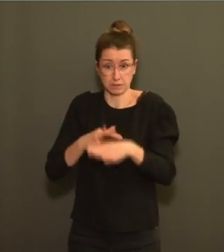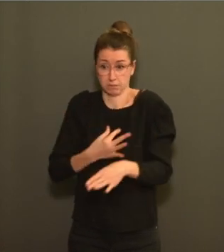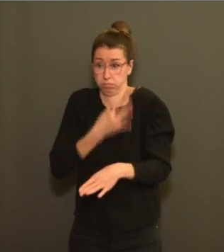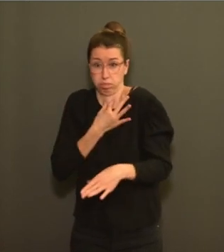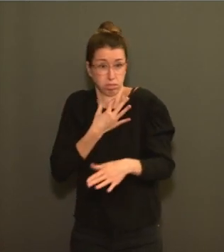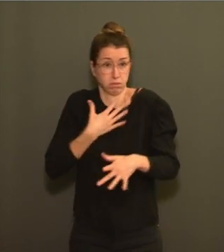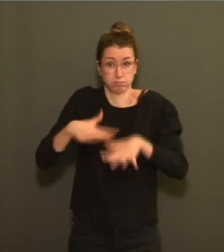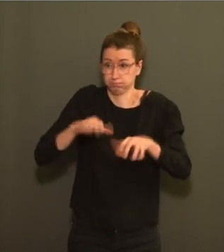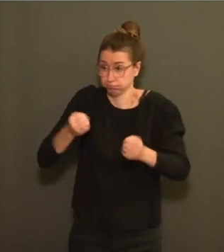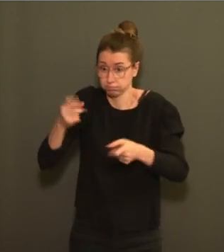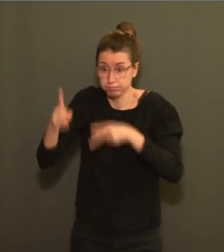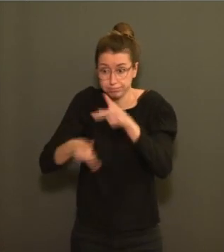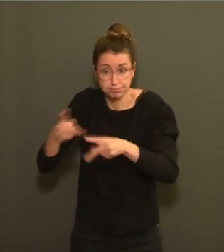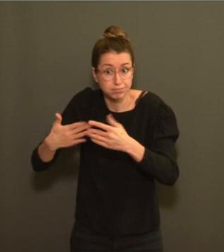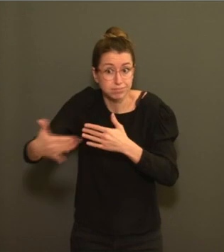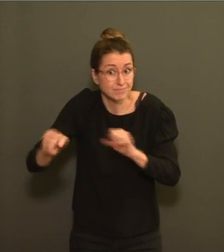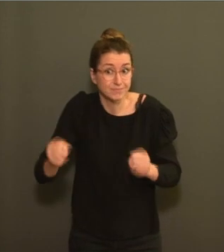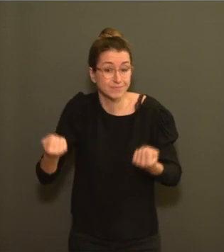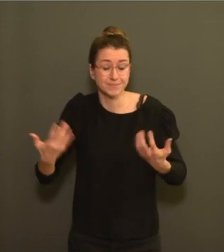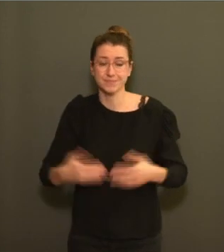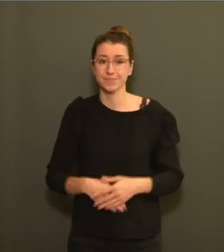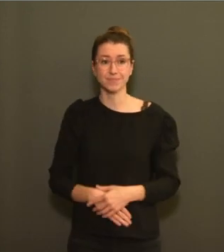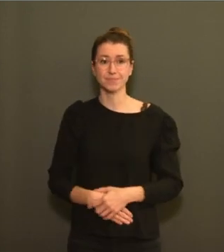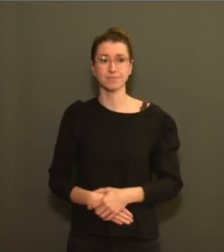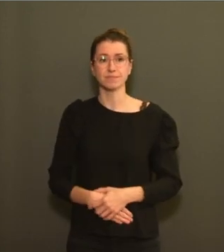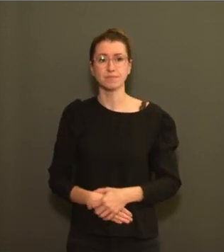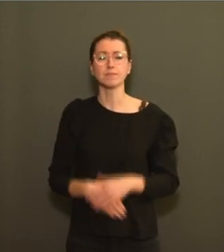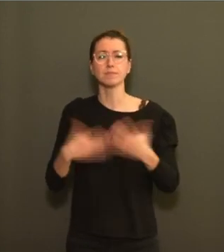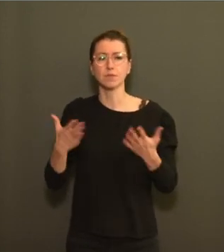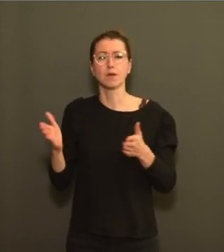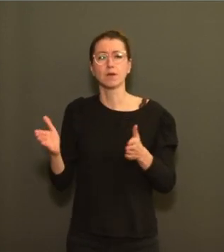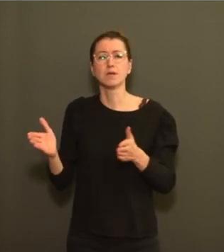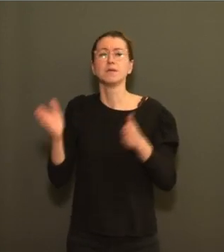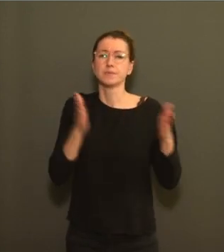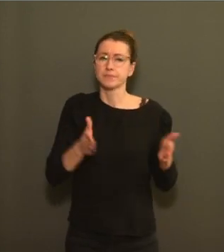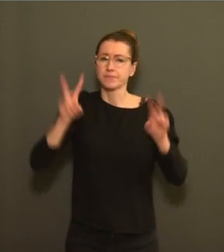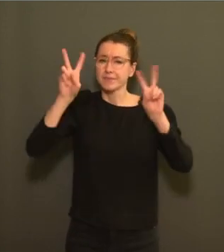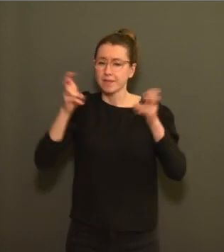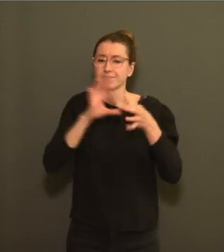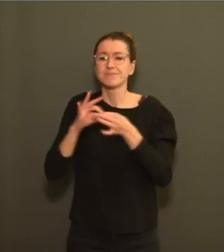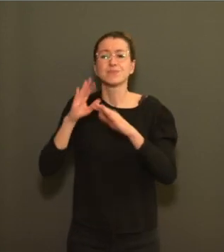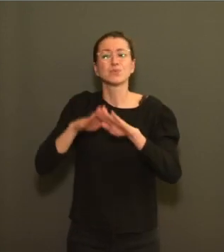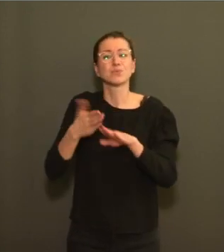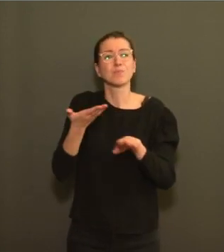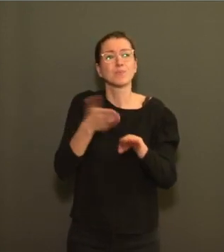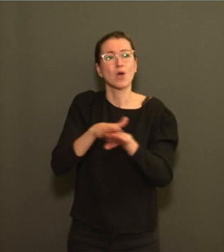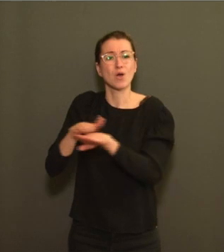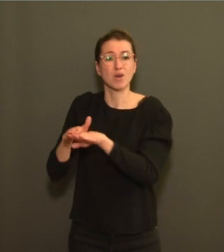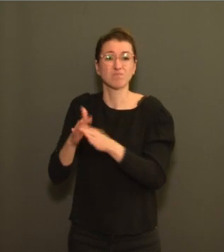Au niveau des décès, nous déplorons actuellement 42 décès en moyenne par jour,